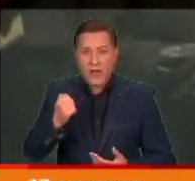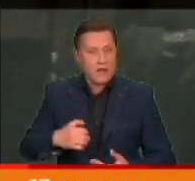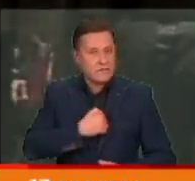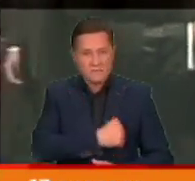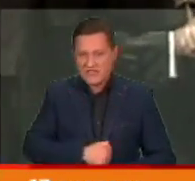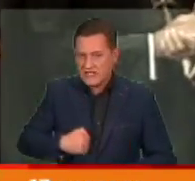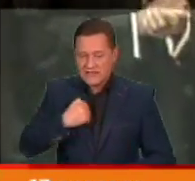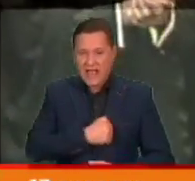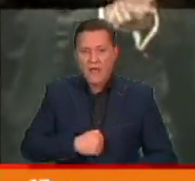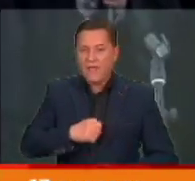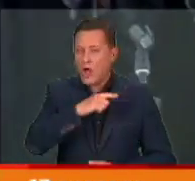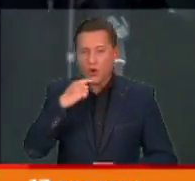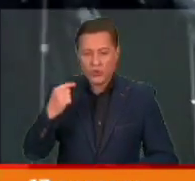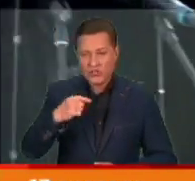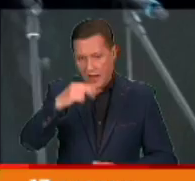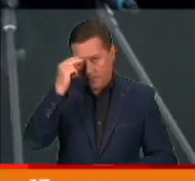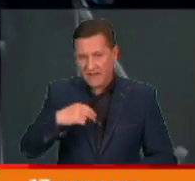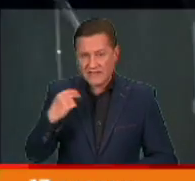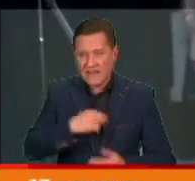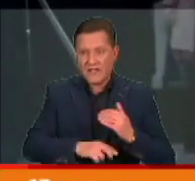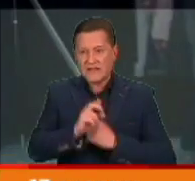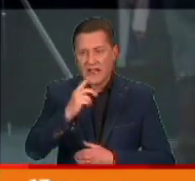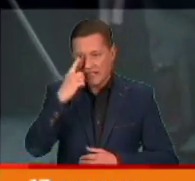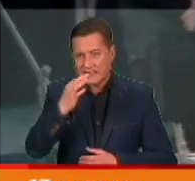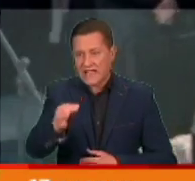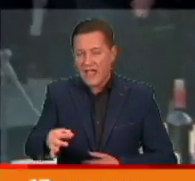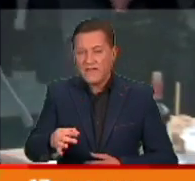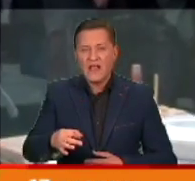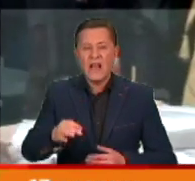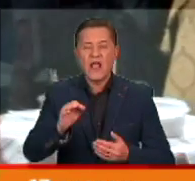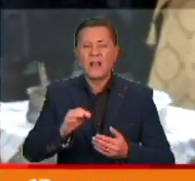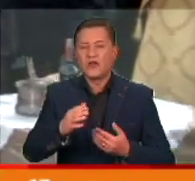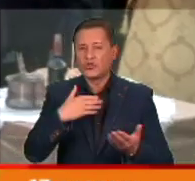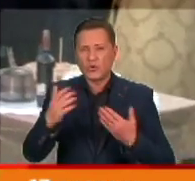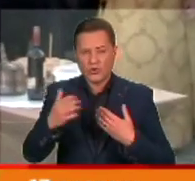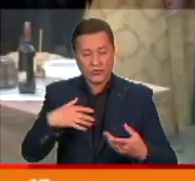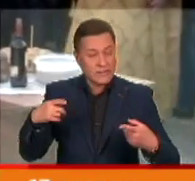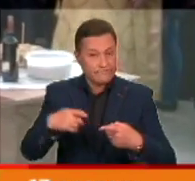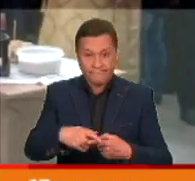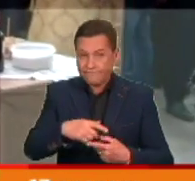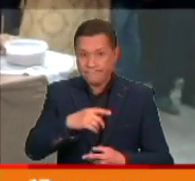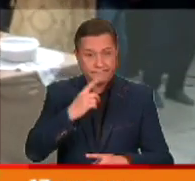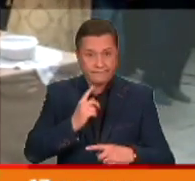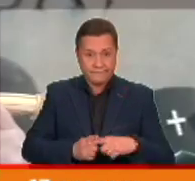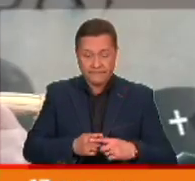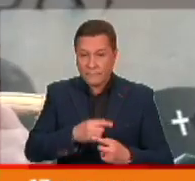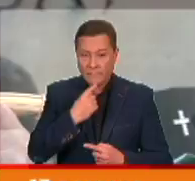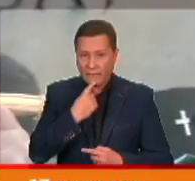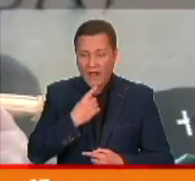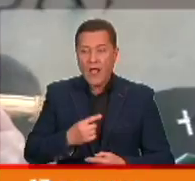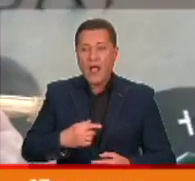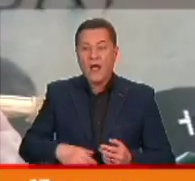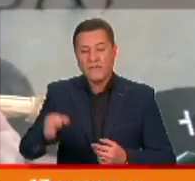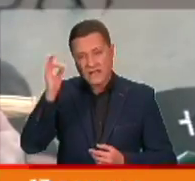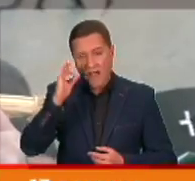люті. У РПЦ заявили, тепер їхні стосунки з Константинополем зайшли в глухий кут. Патріарх Кирило навіть припинив згадувати